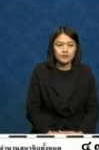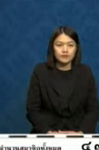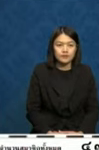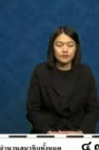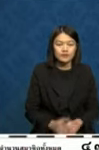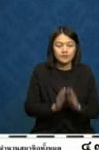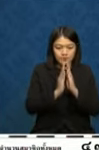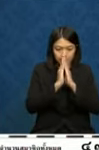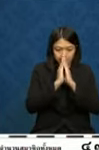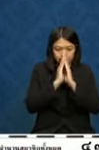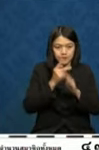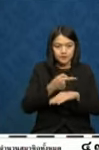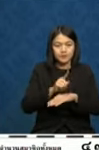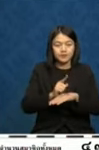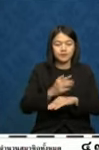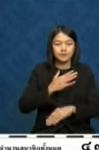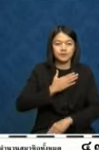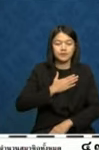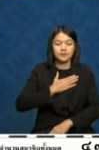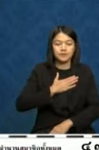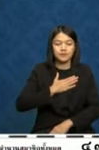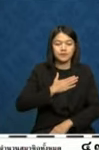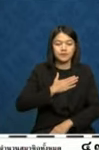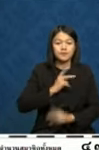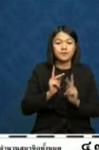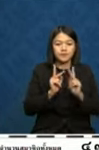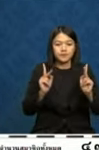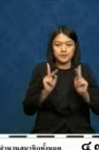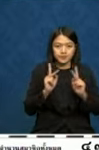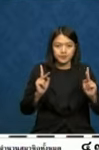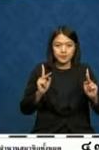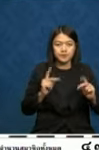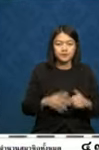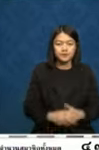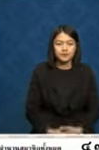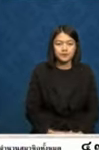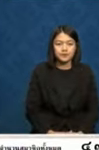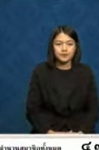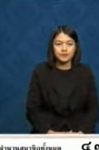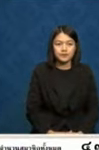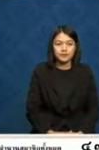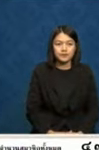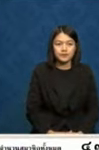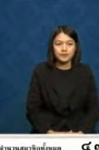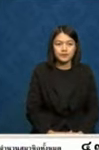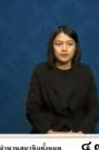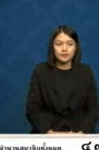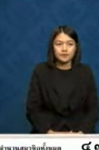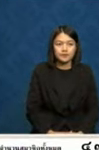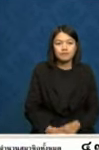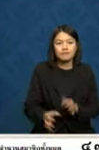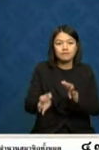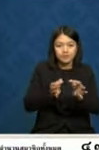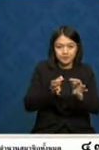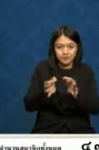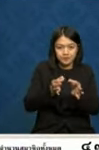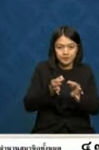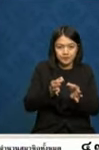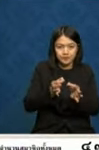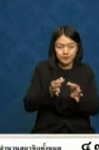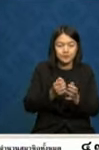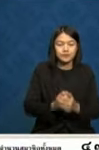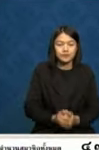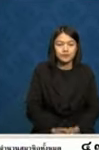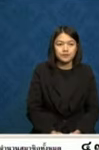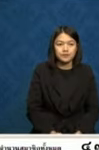ขอบคุณท่านประธานนะครับผมพัฒนาสปสโสในฐานะกรรมาธิการนะครับก็ขอชี้แจงนะครับในประเด็น